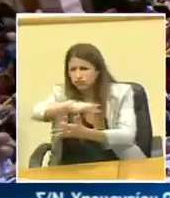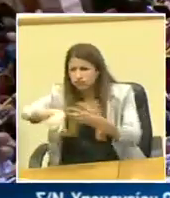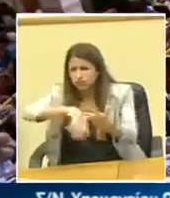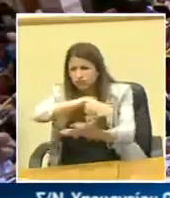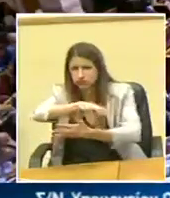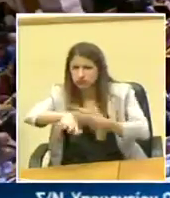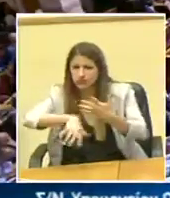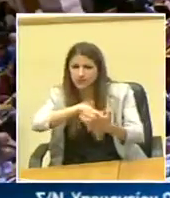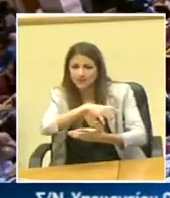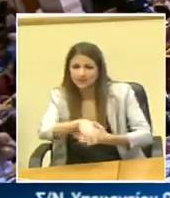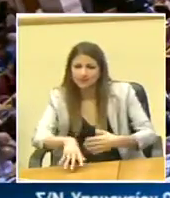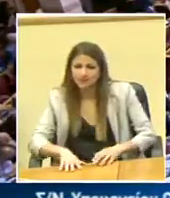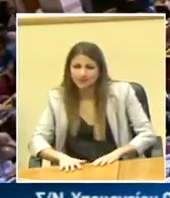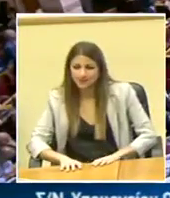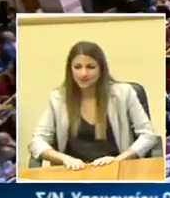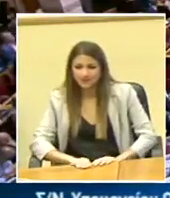Ψυχά.